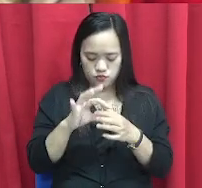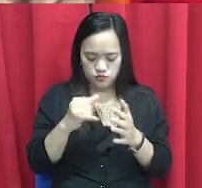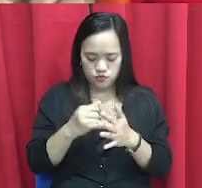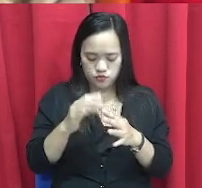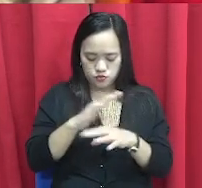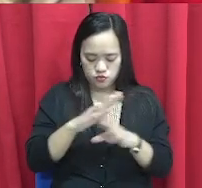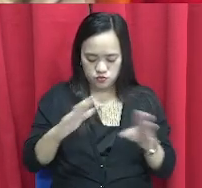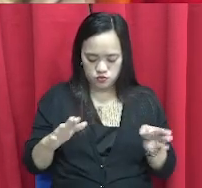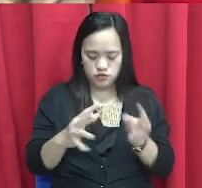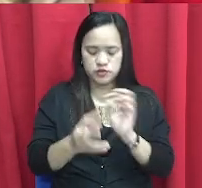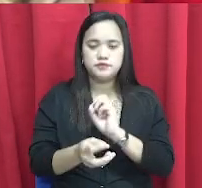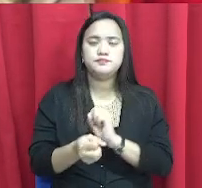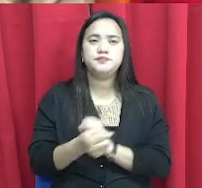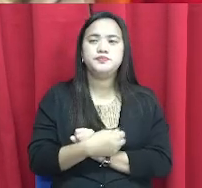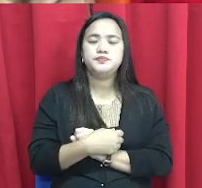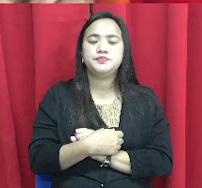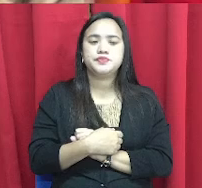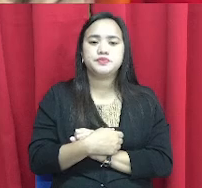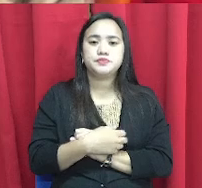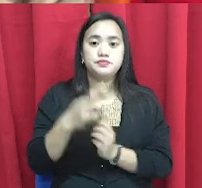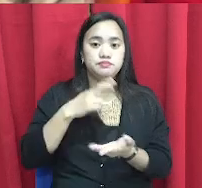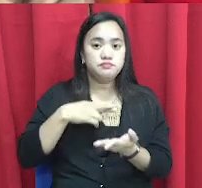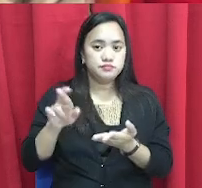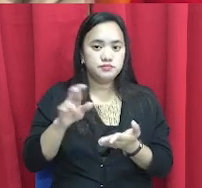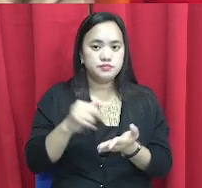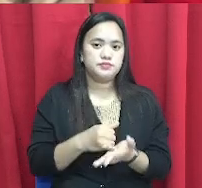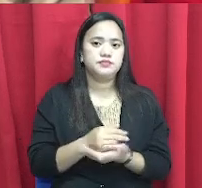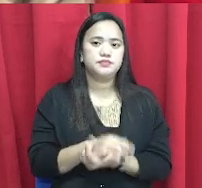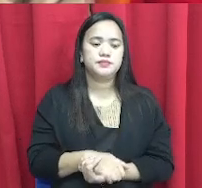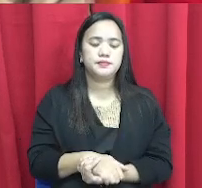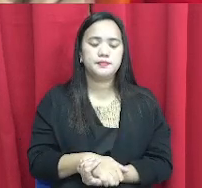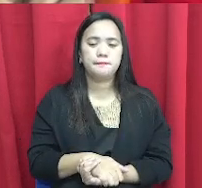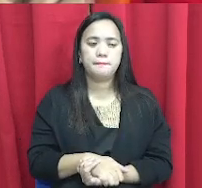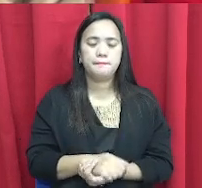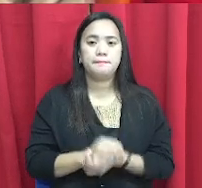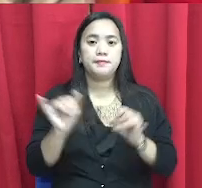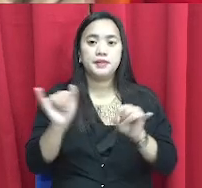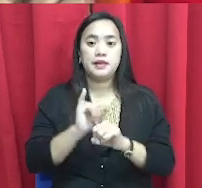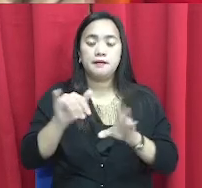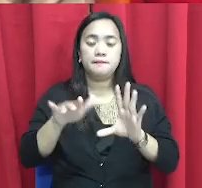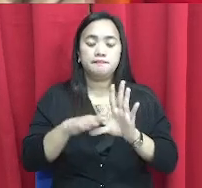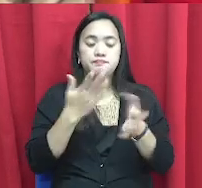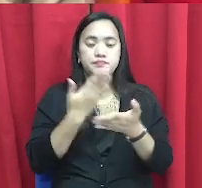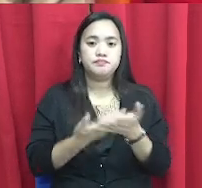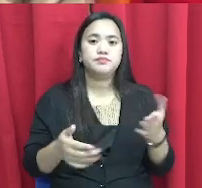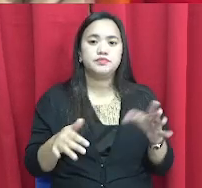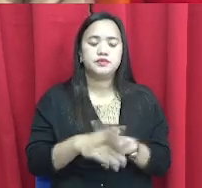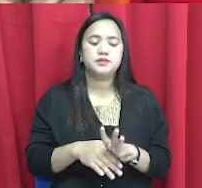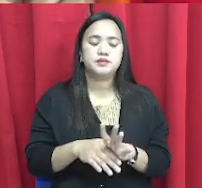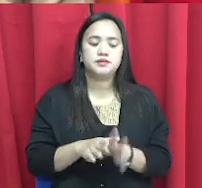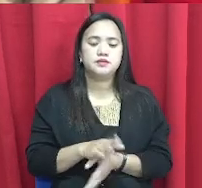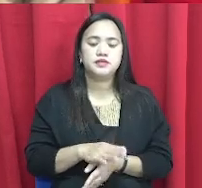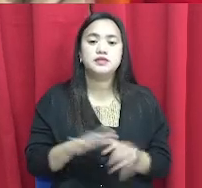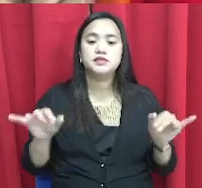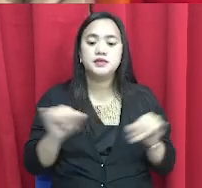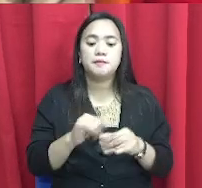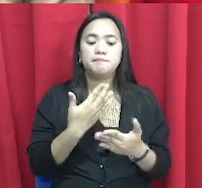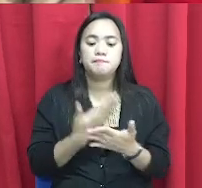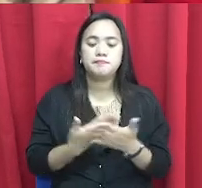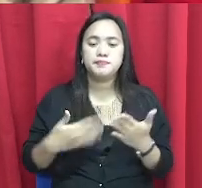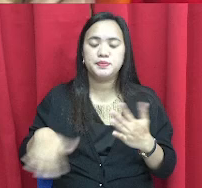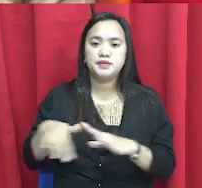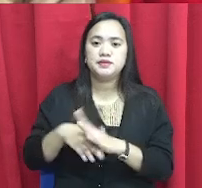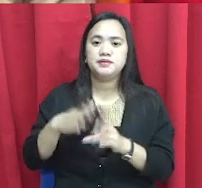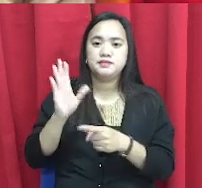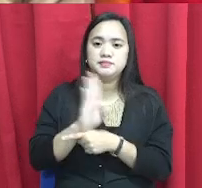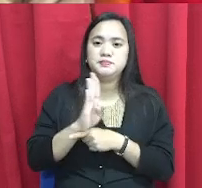kapatid hindi mo na kayang i-reject yyan katulad yyung balikatan merong balikatan Sige wisdom ng Diyos yan ni-reject